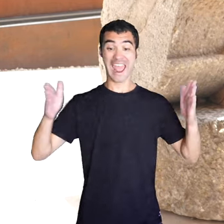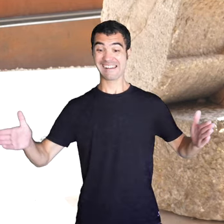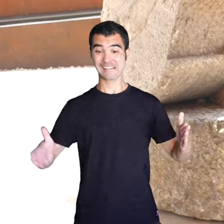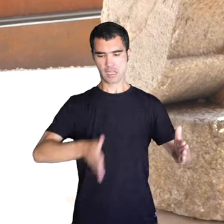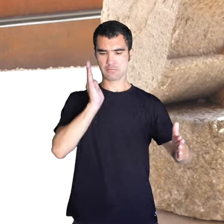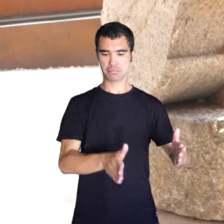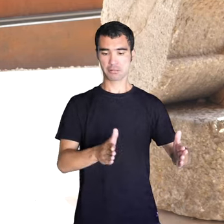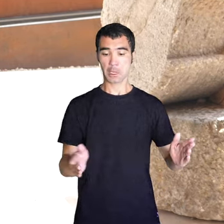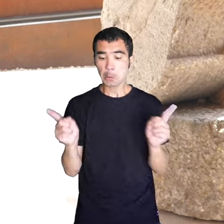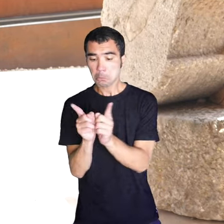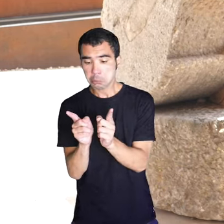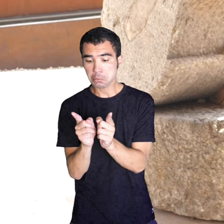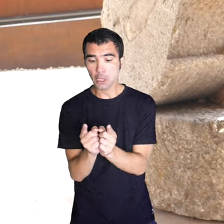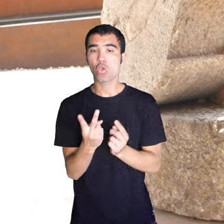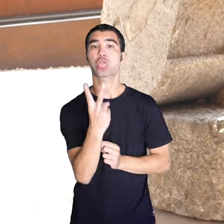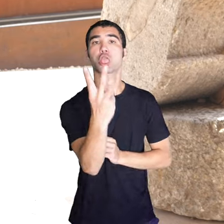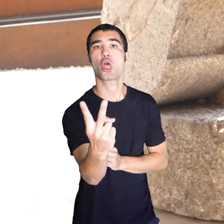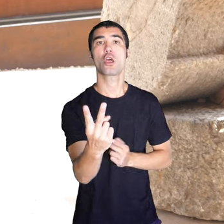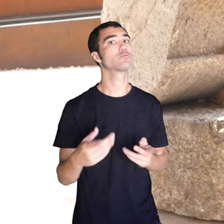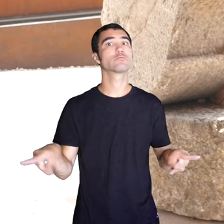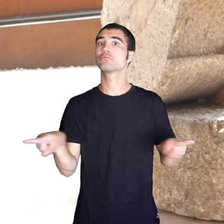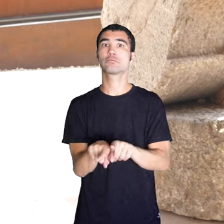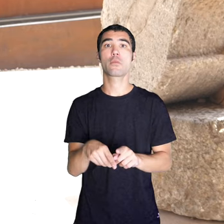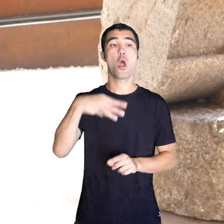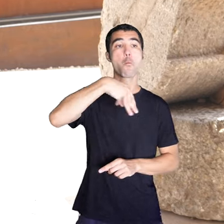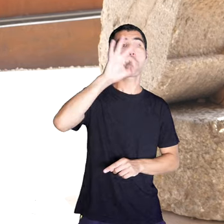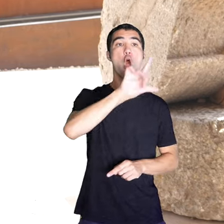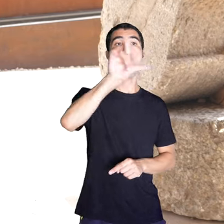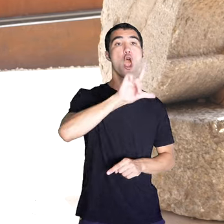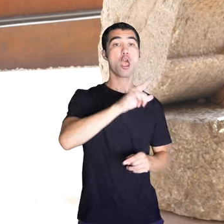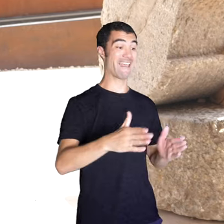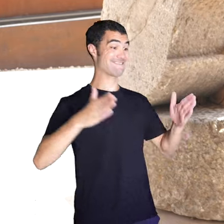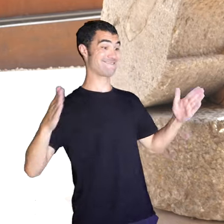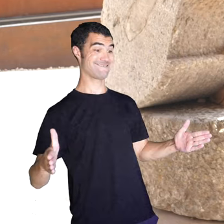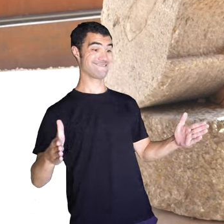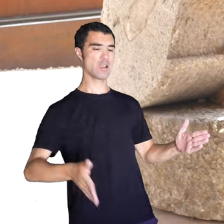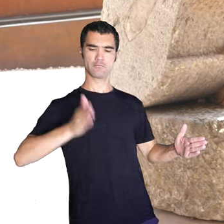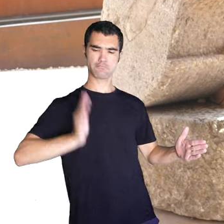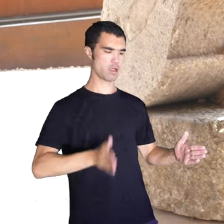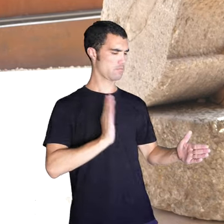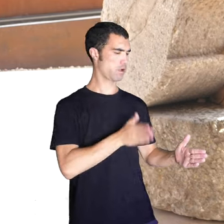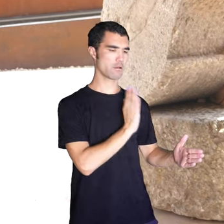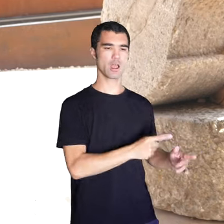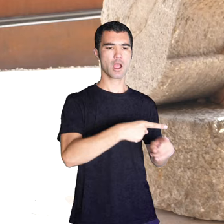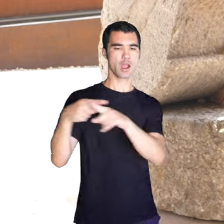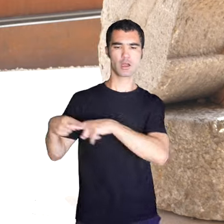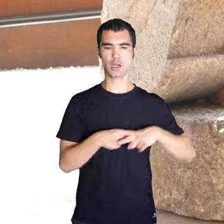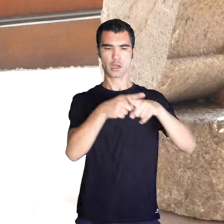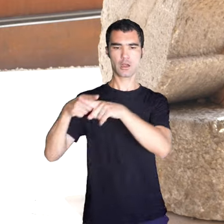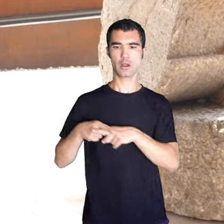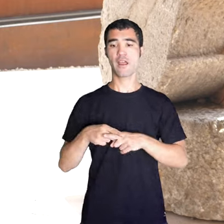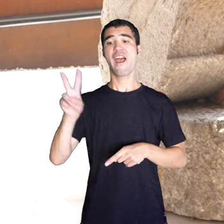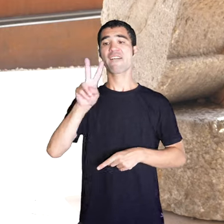era petit, en donaven dos. Si el mal n'hi havia un de més gros, doncs pues, el repartien amb un altre.